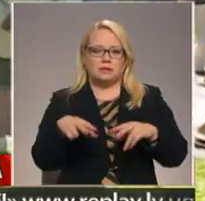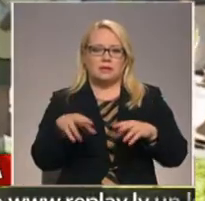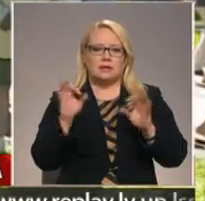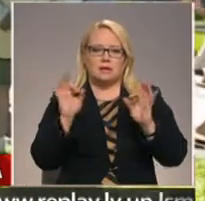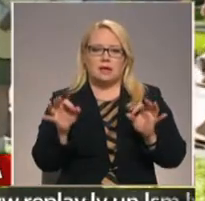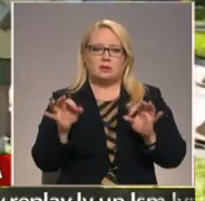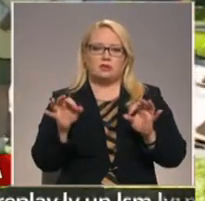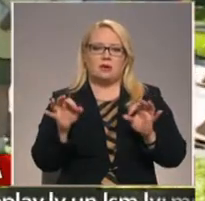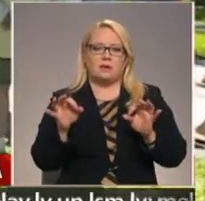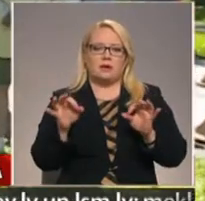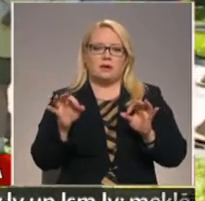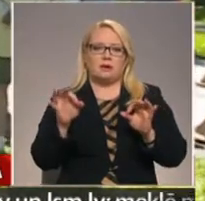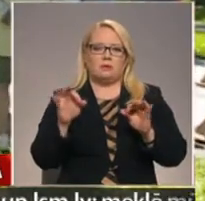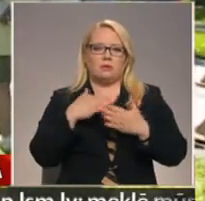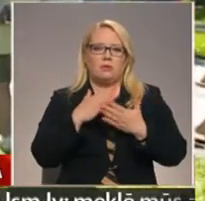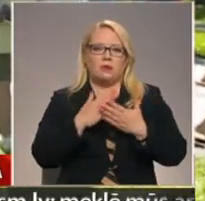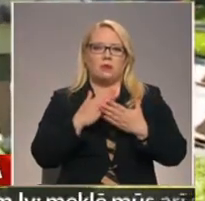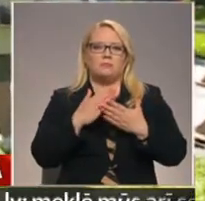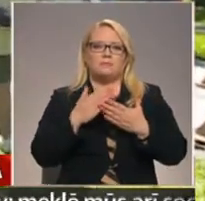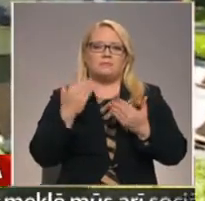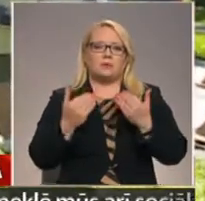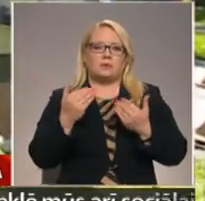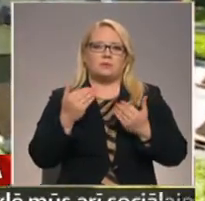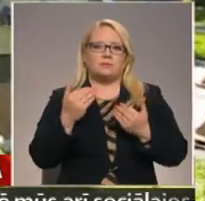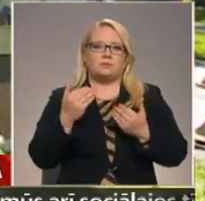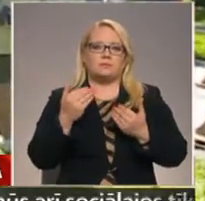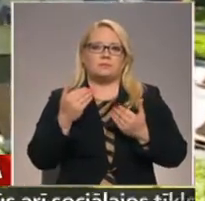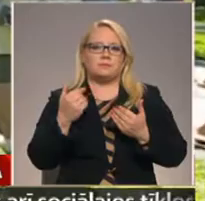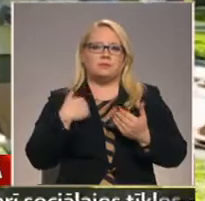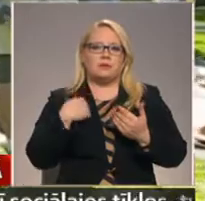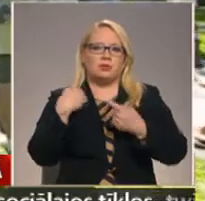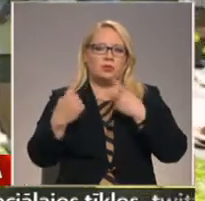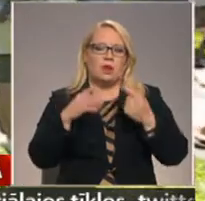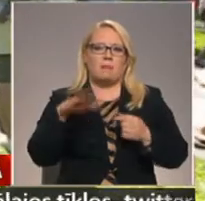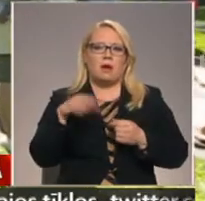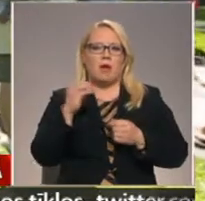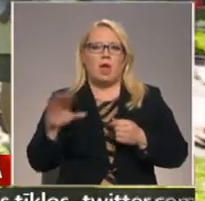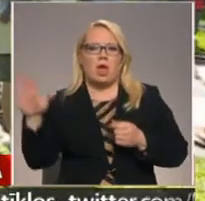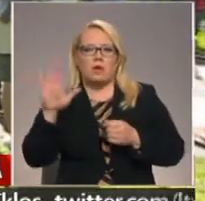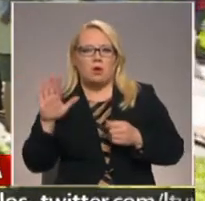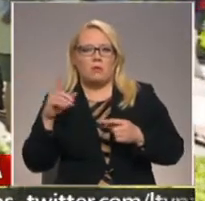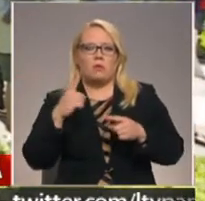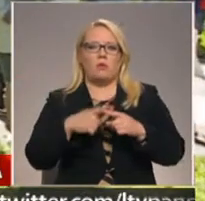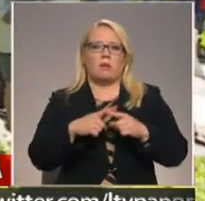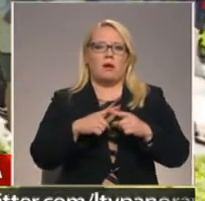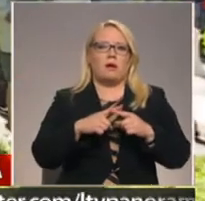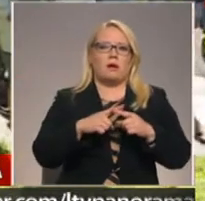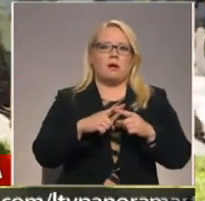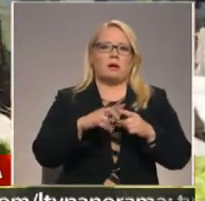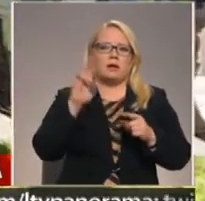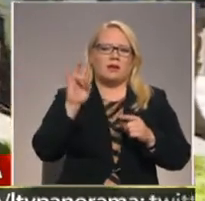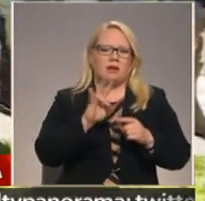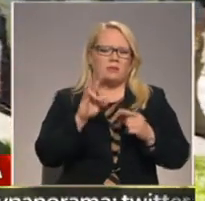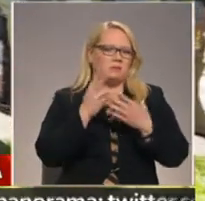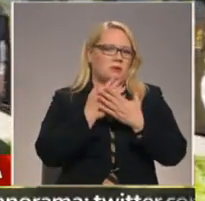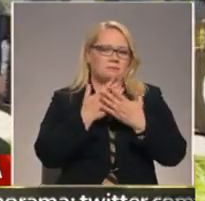tīši paragrāfs vai varbūt pa divi, un mēs runājam gan par Eiropu, gan par himnu, gan par viskaut